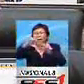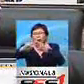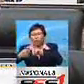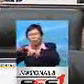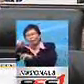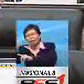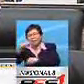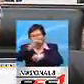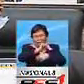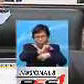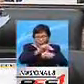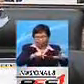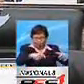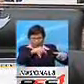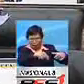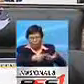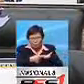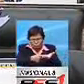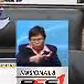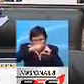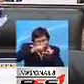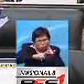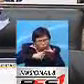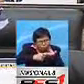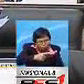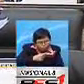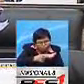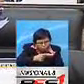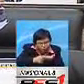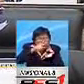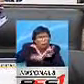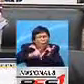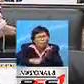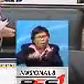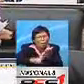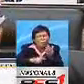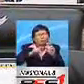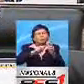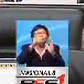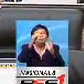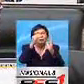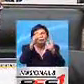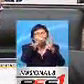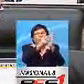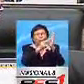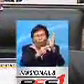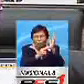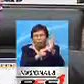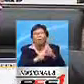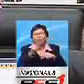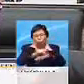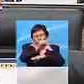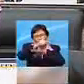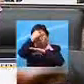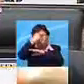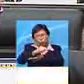dalam task force itu sedang membincang dengan teliti apakah di antaranya terma-terma dan garis panduan yang akan mereka